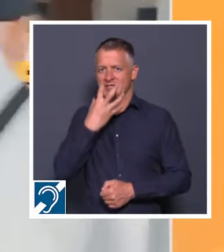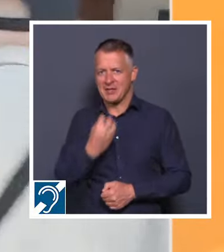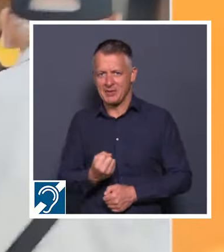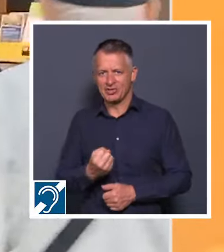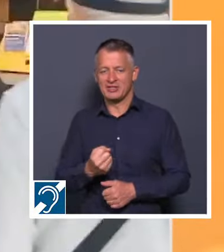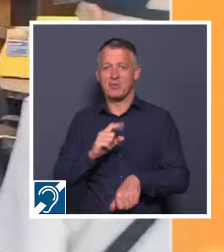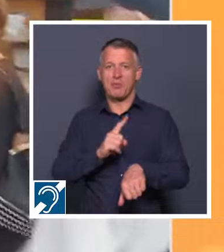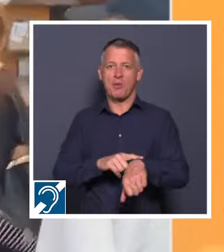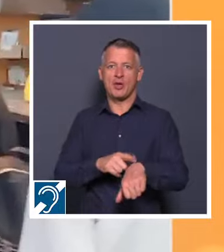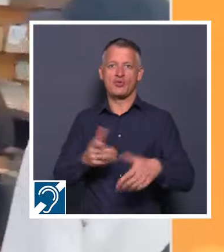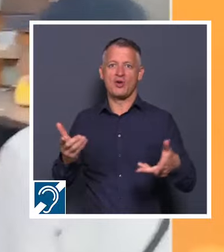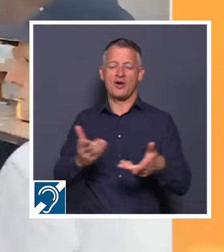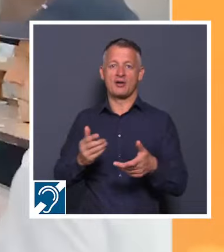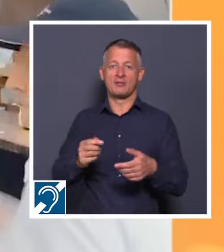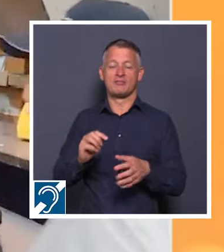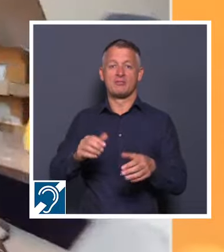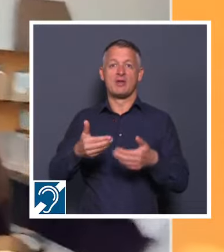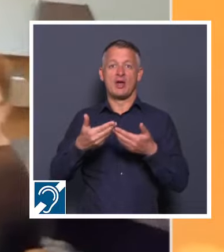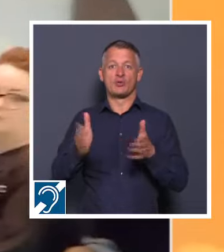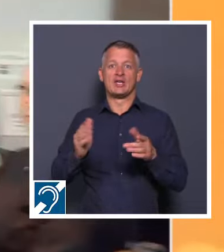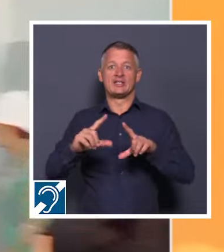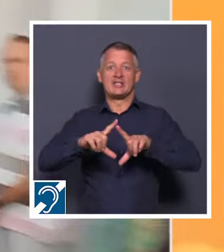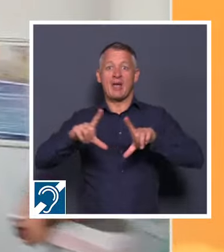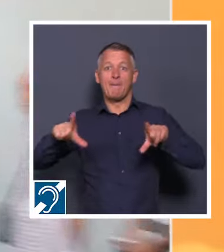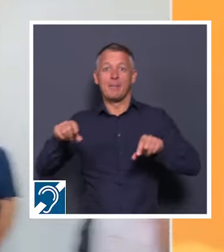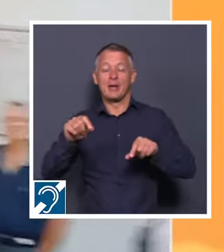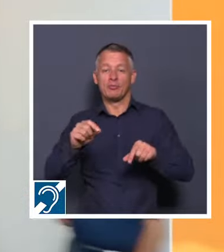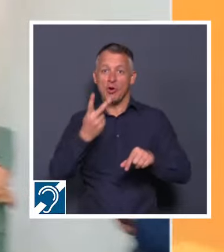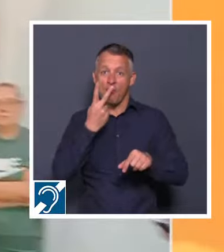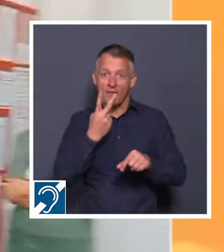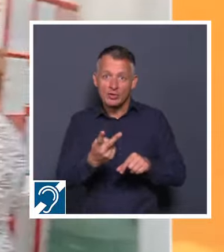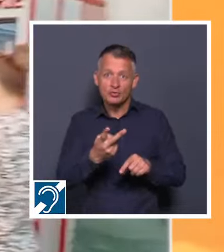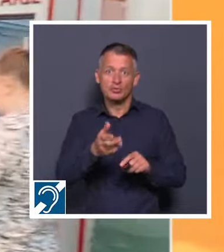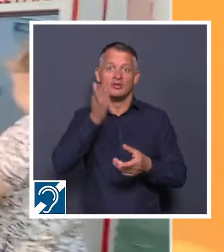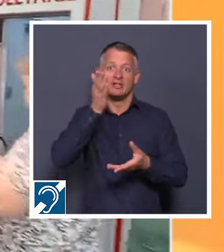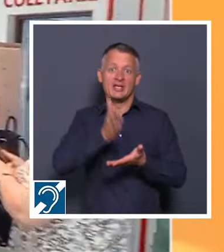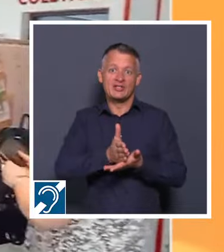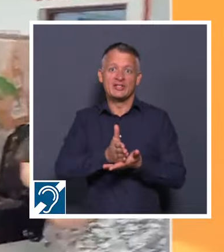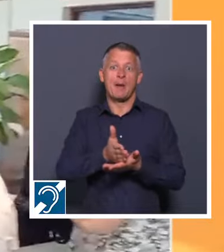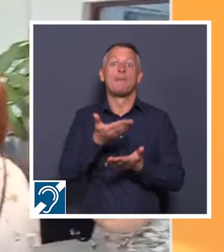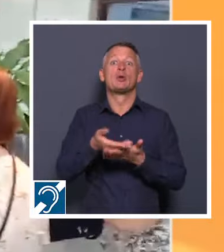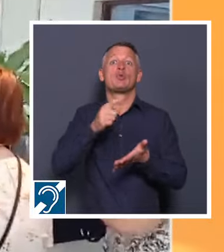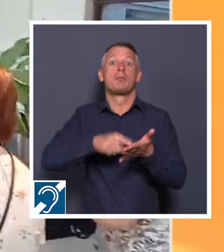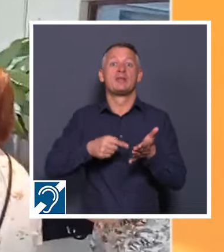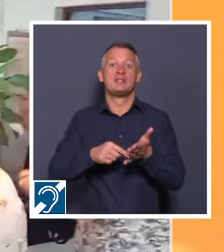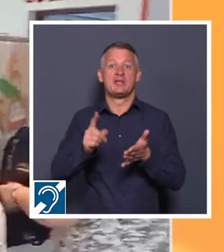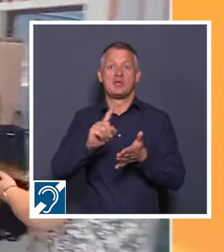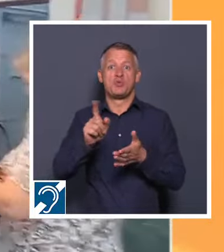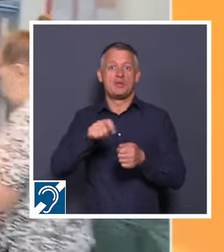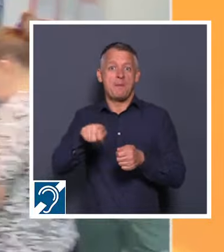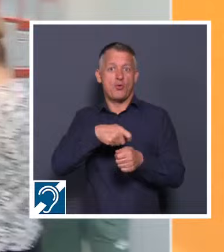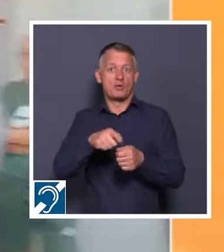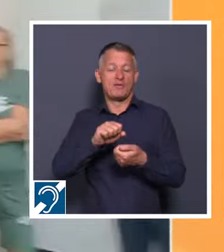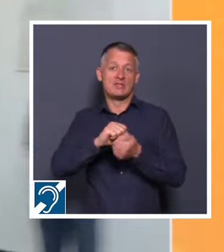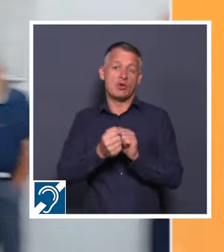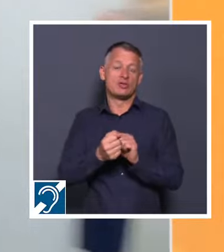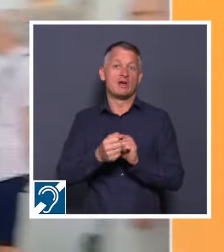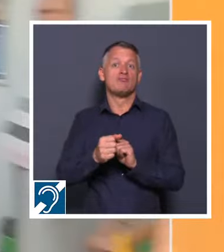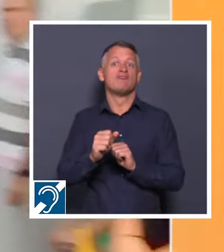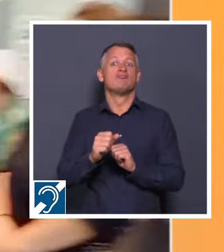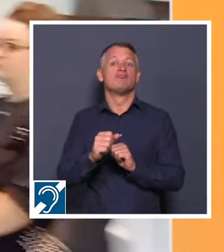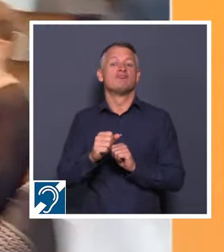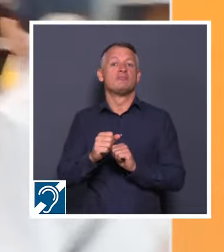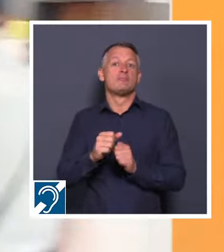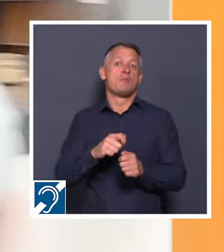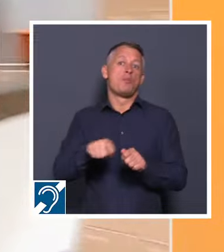în momentul în care au deschis plicul și au văzut că pensia lor fie nu se modifică, fie se modifică, ei bine,